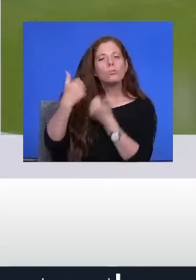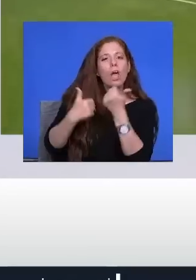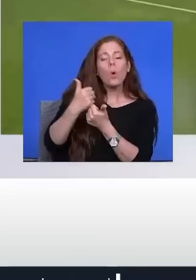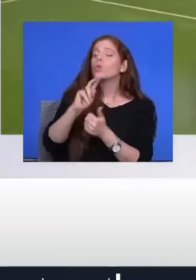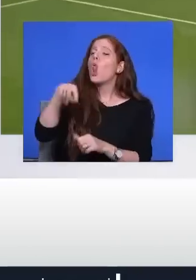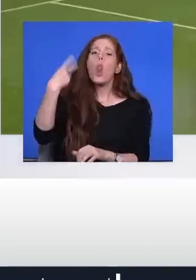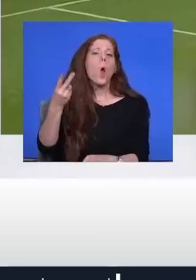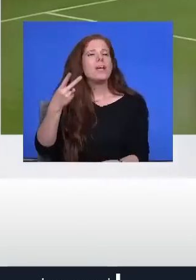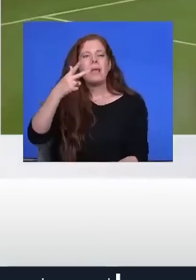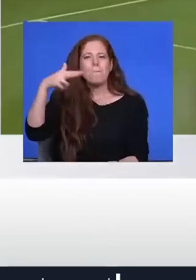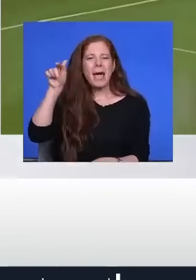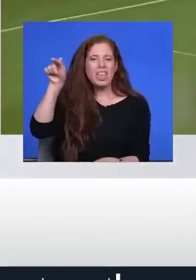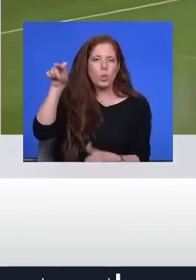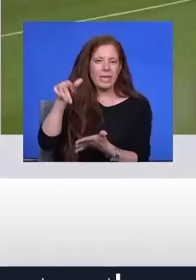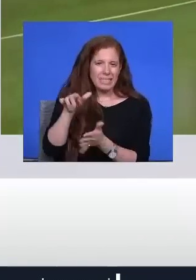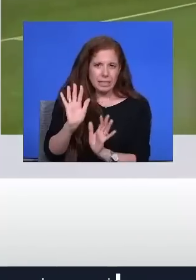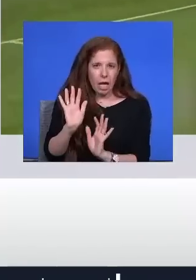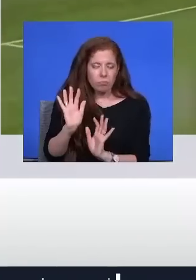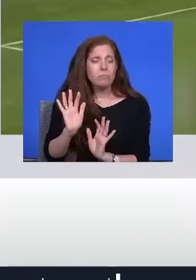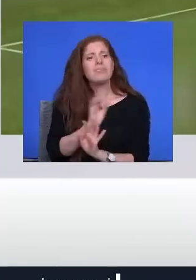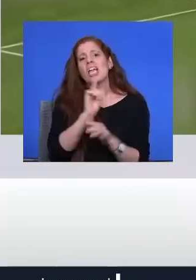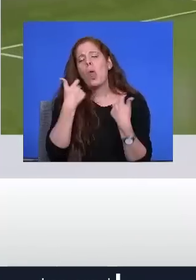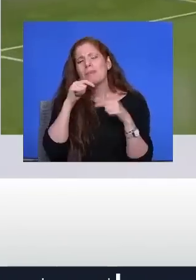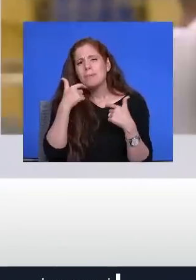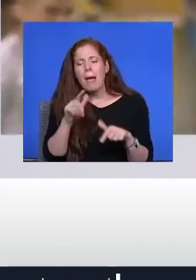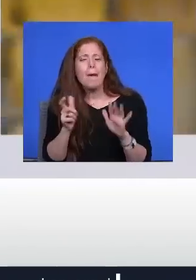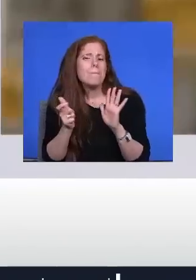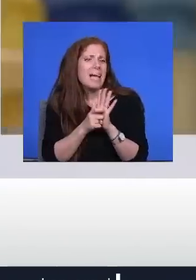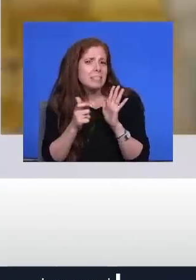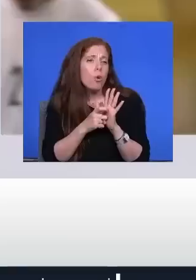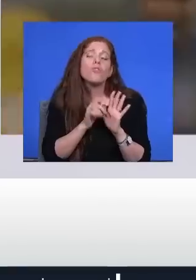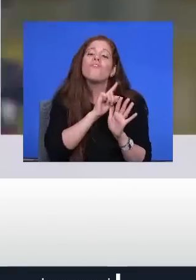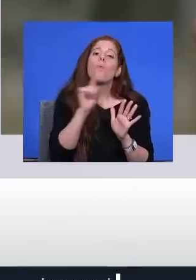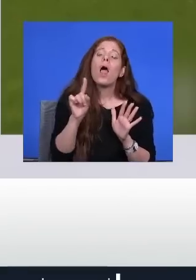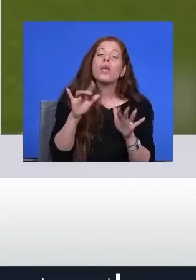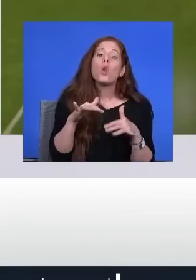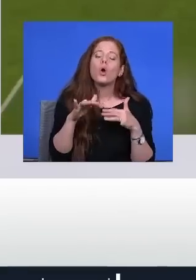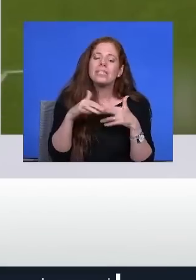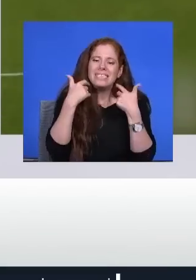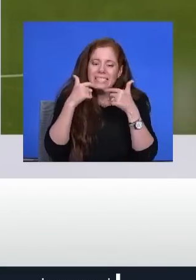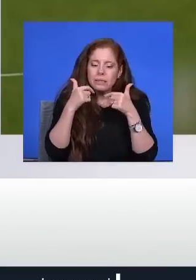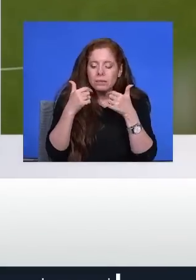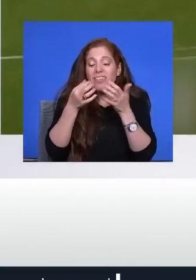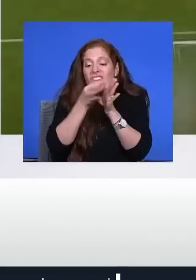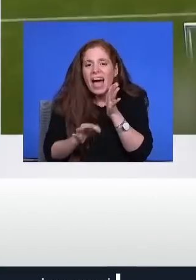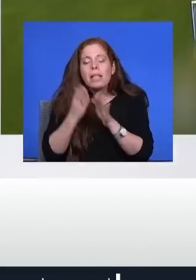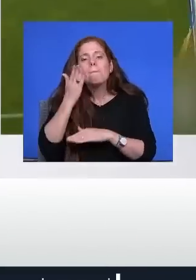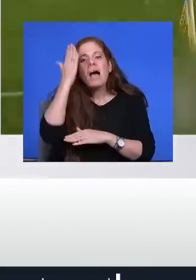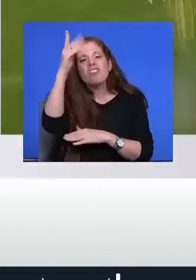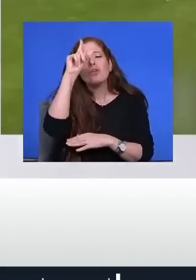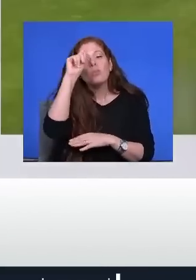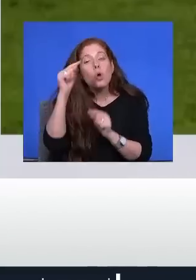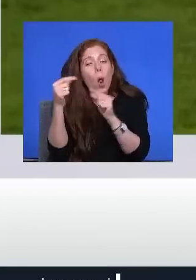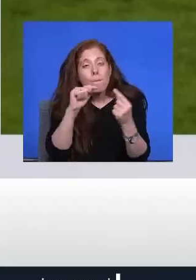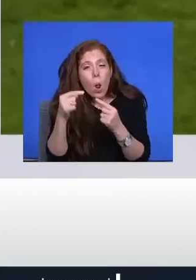באינדונזיה. פיפ"א לא מפרטת את הסיבות, אולי גם היא לא תפרט בעתיד, אבל אנחנו יודעים שכל המחלוקת הייתה בשבוע